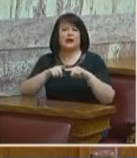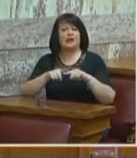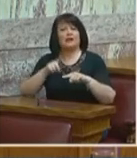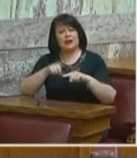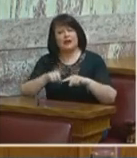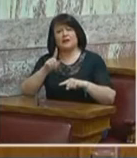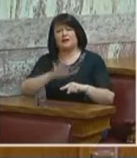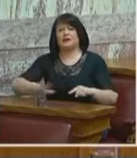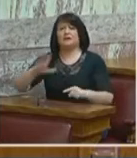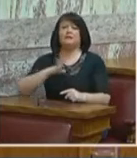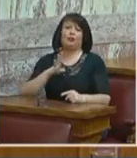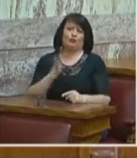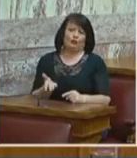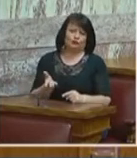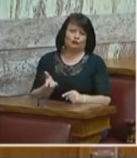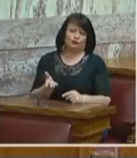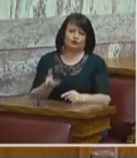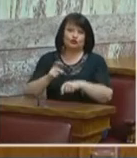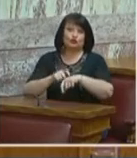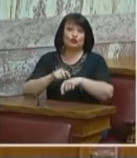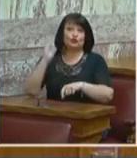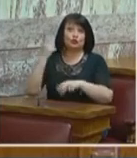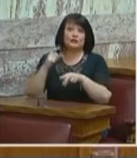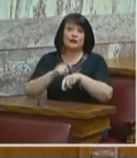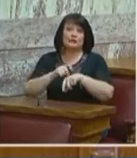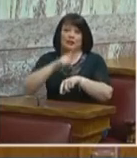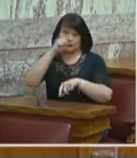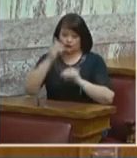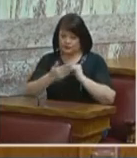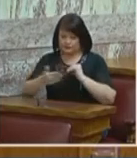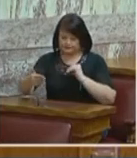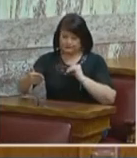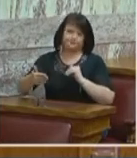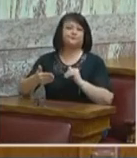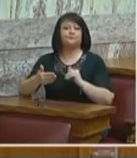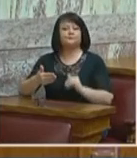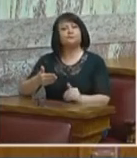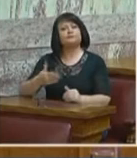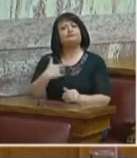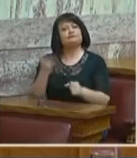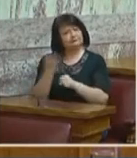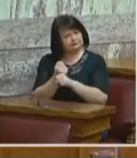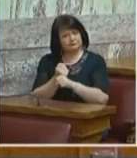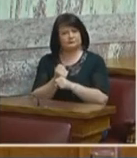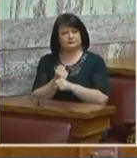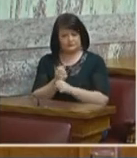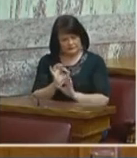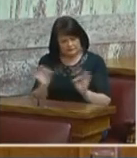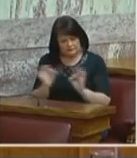στην πλέον κρίσιμη και απαιτητική καμπή της συγχρόνου ιστορίας μας. Και το επιτύχαμε, Πρόεδρε, κύριε